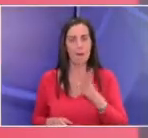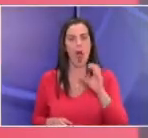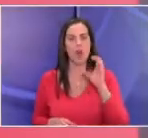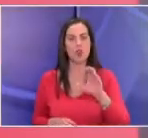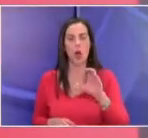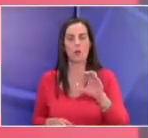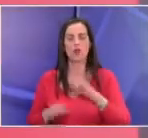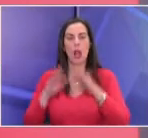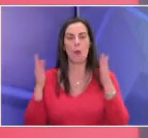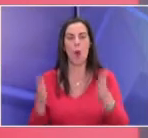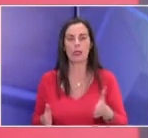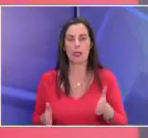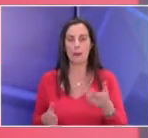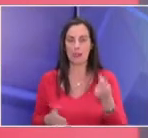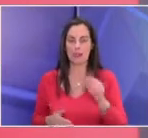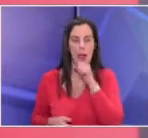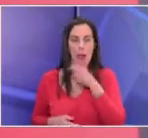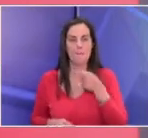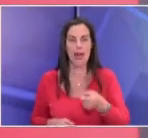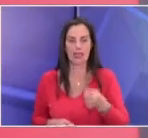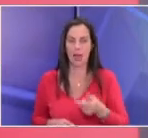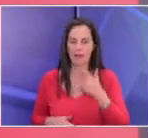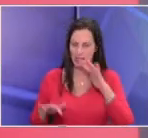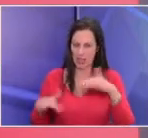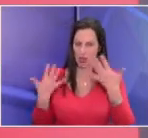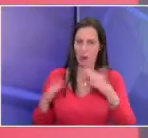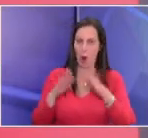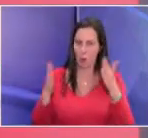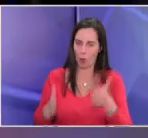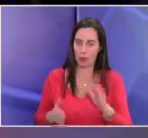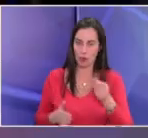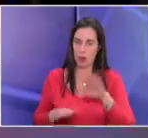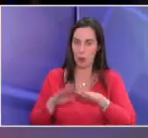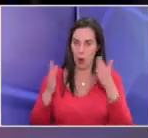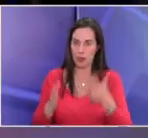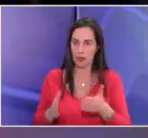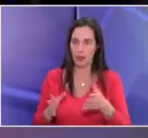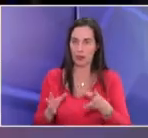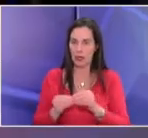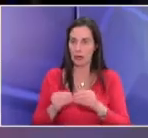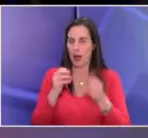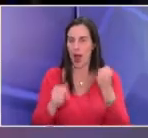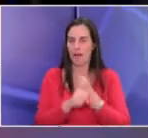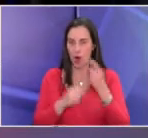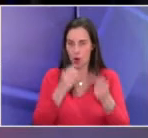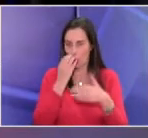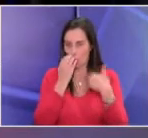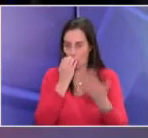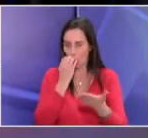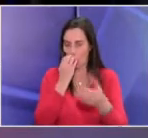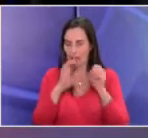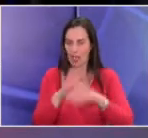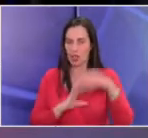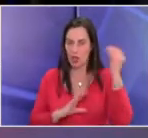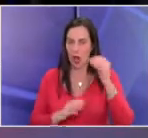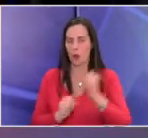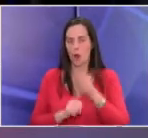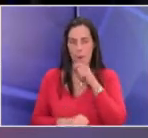בבלגיה יש שתי שבטים נלחמים ביניהם. אני עשיתי רגע, כולם צועקים לי פה באוזניים ניחושים, אבל אני רוצה, עשיתי פה